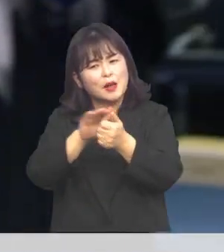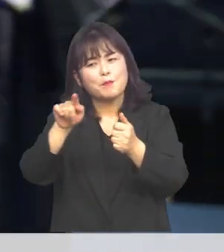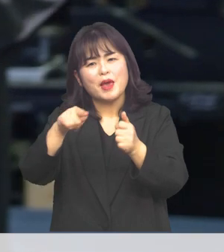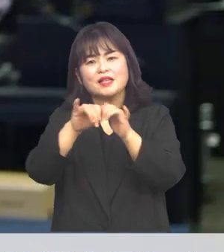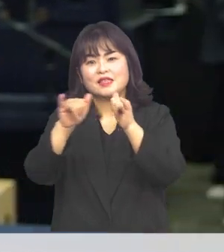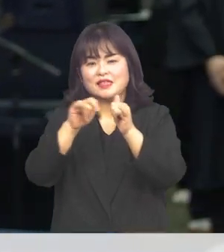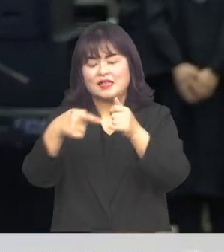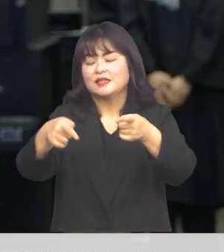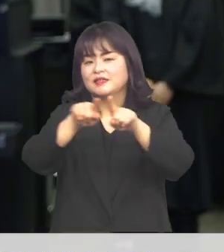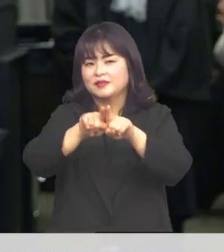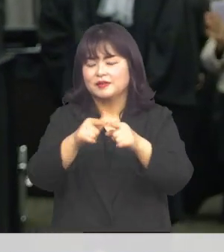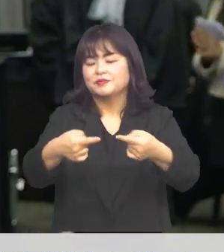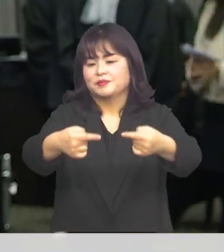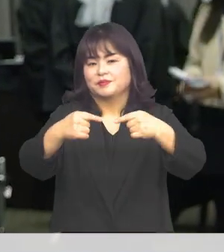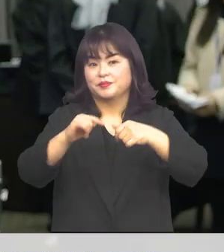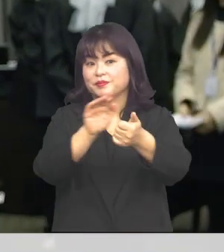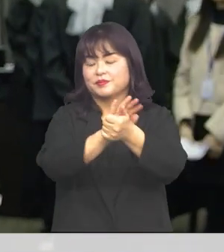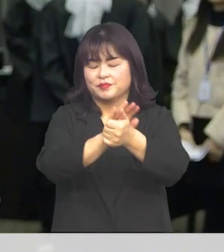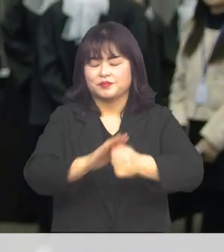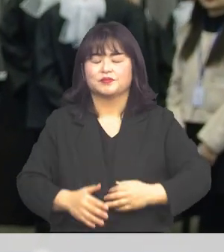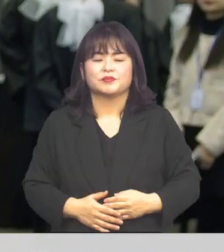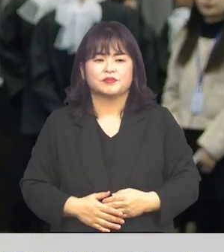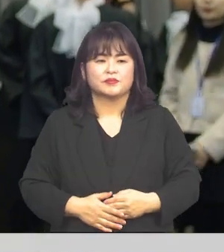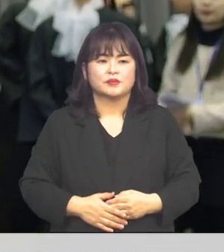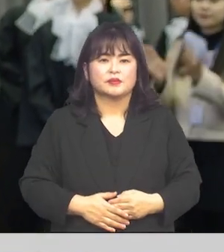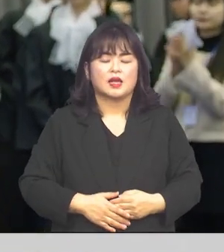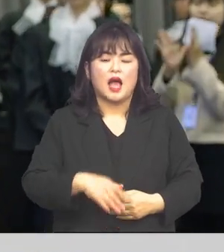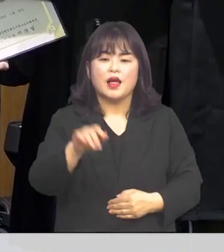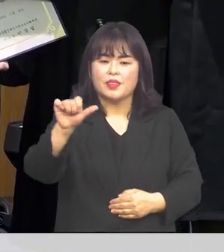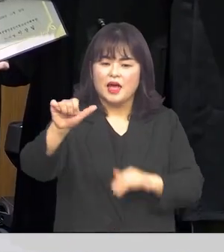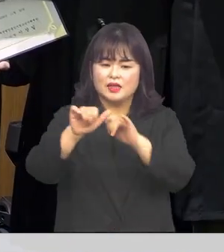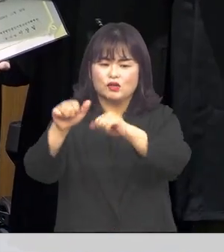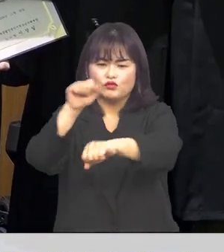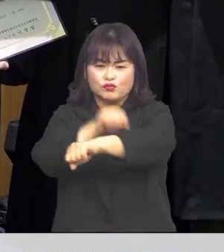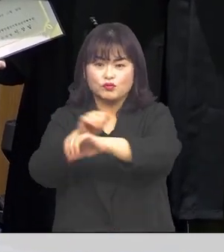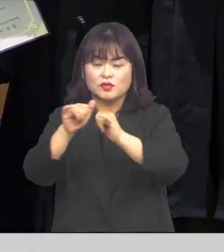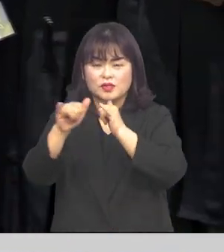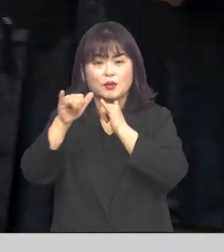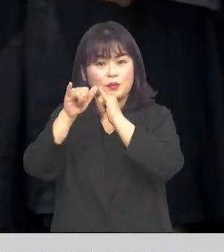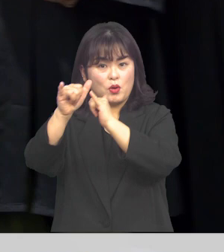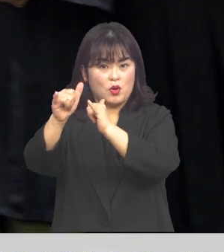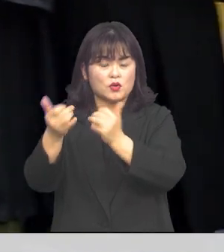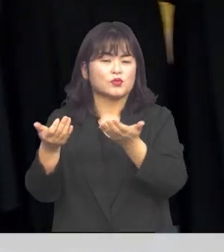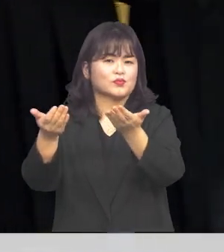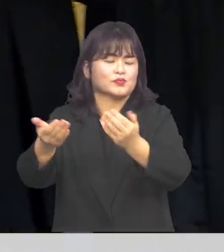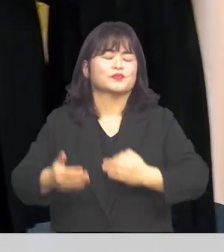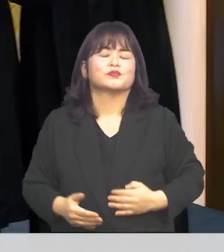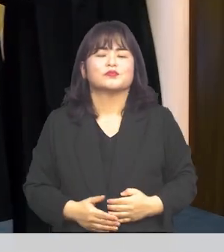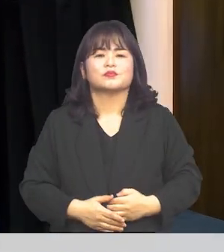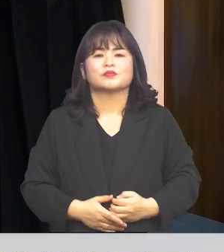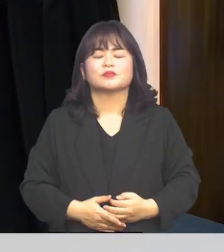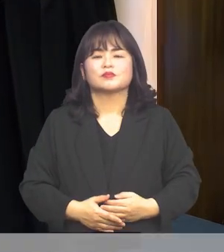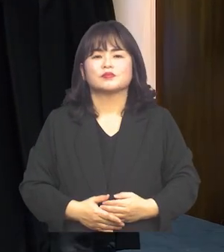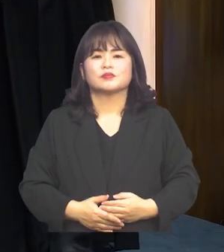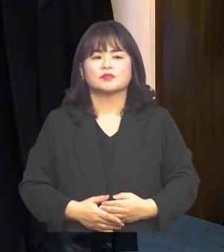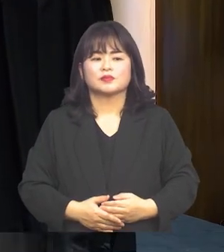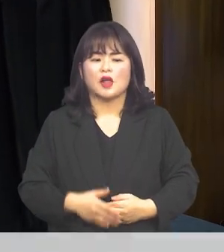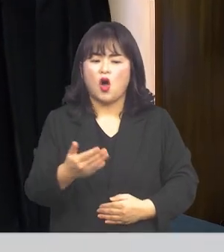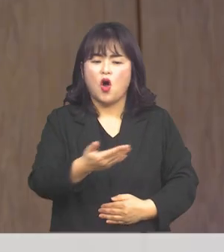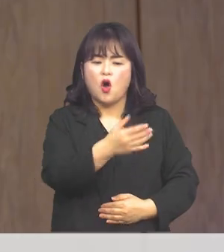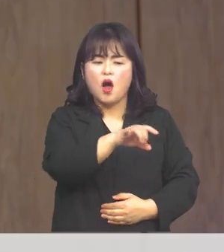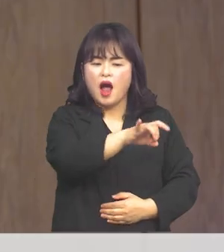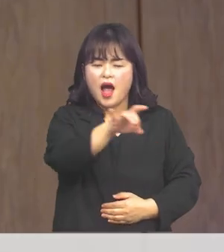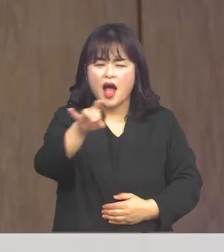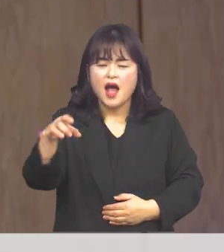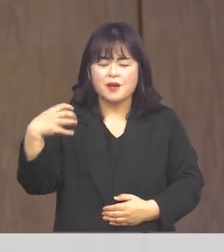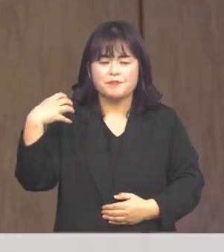참석했습니다. 이 시장은 21명의 졸업생에게 졸업장을, 5명의 우수 청소년에게는 표창을 전달했습니다.